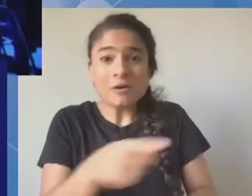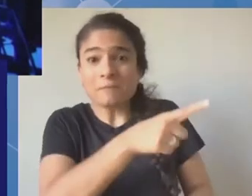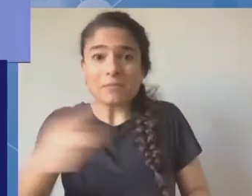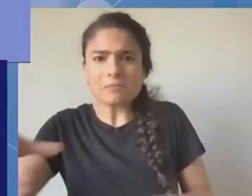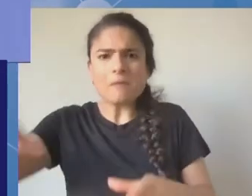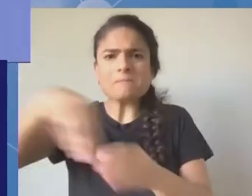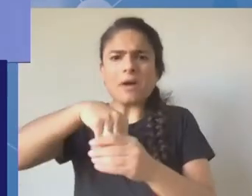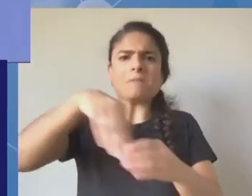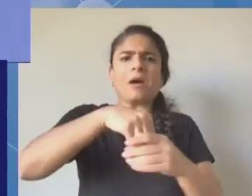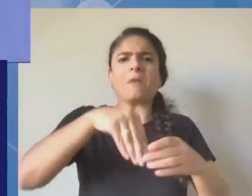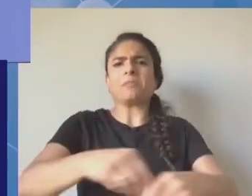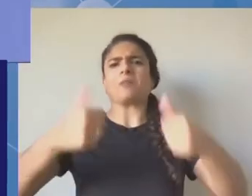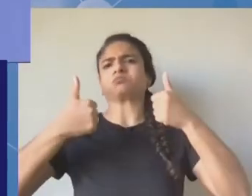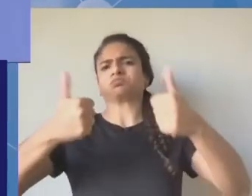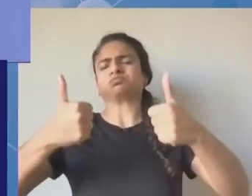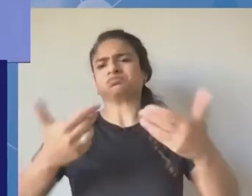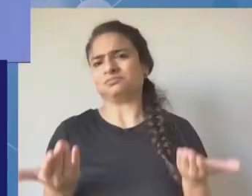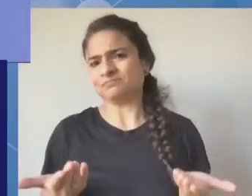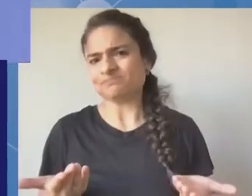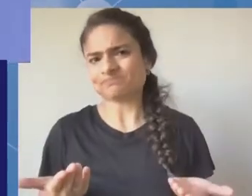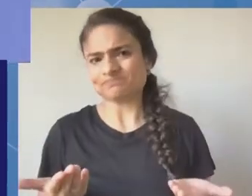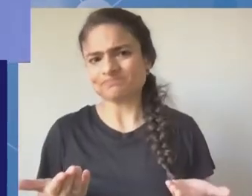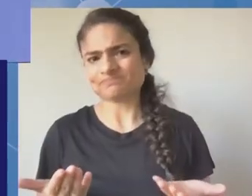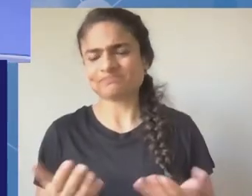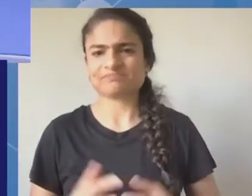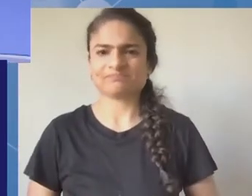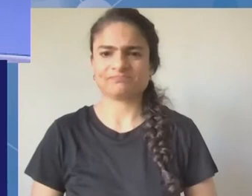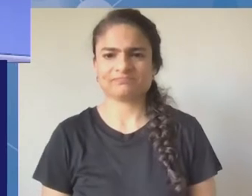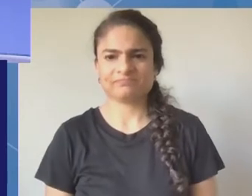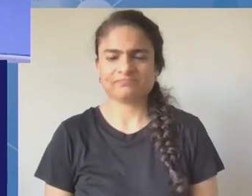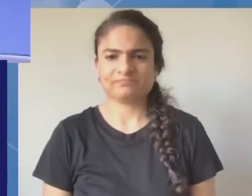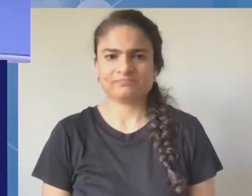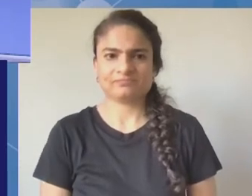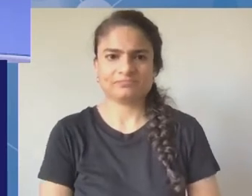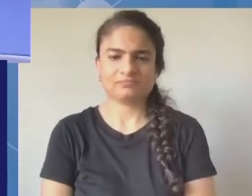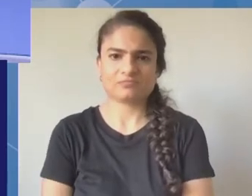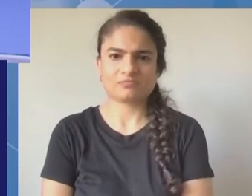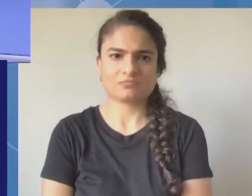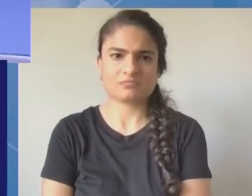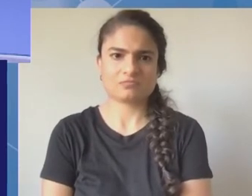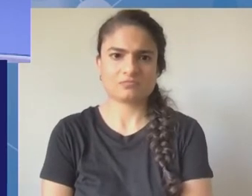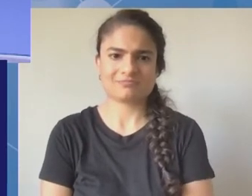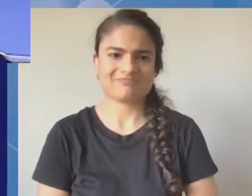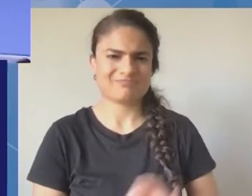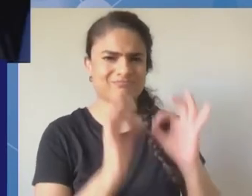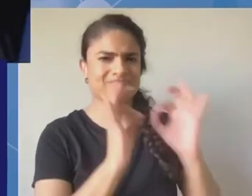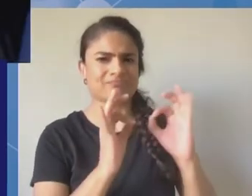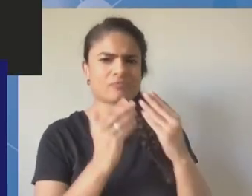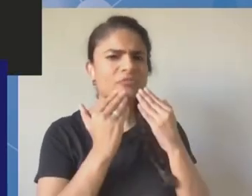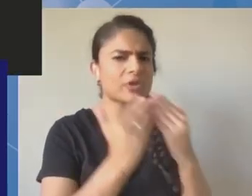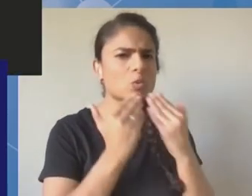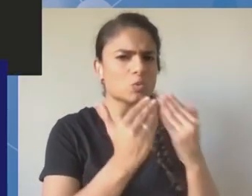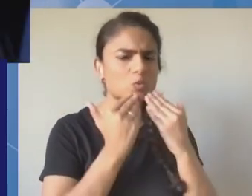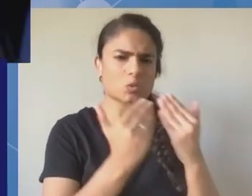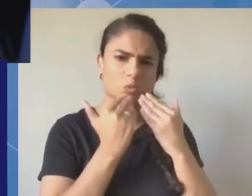的一个支持。我相信我们会做更多的贡献。好，接下来